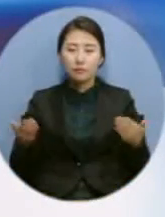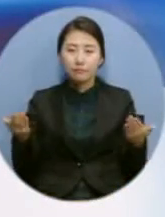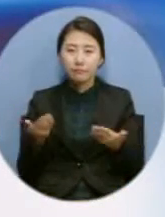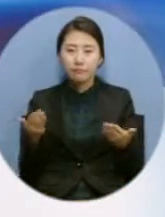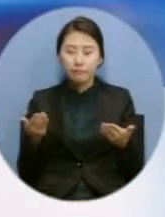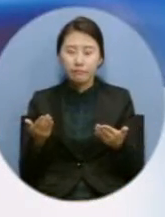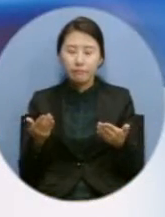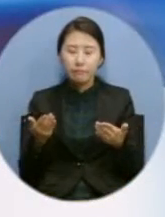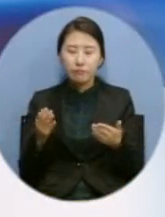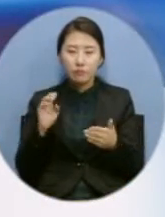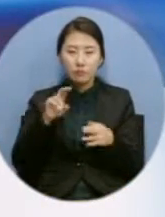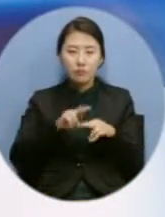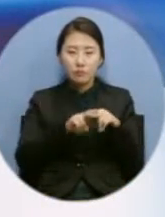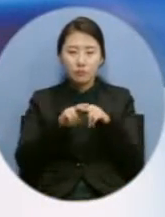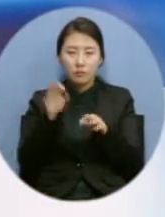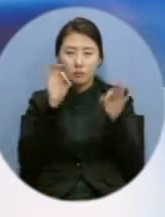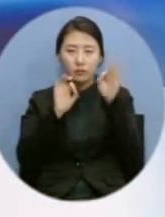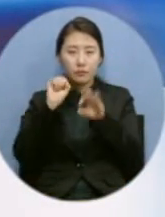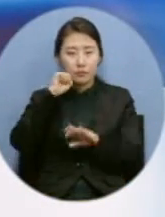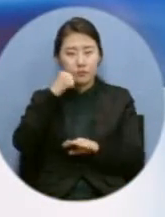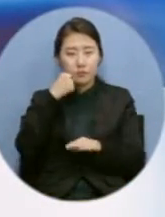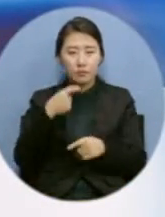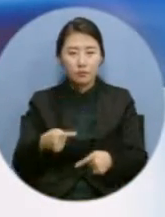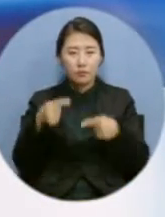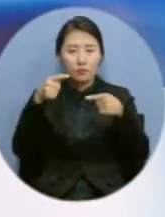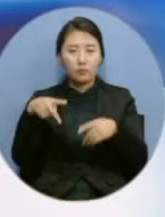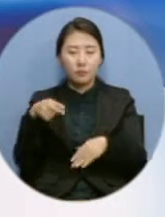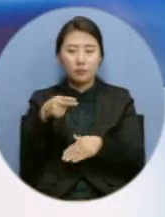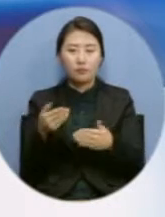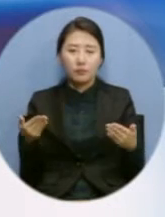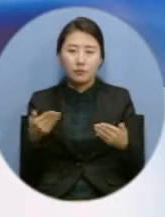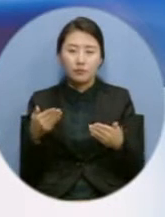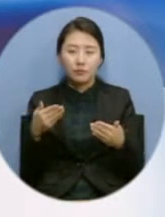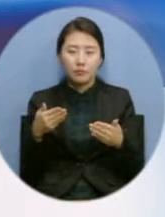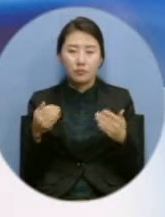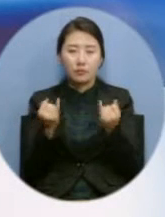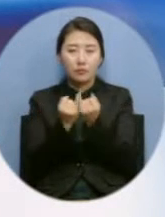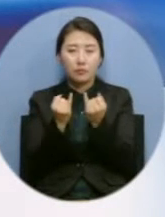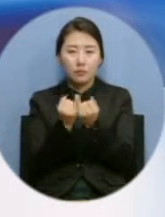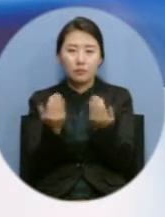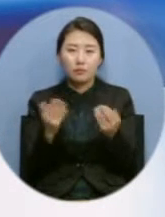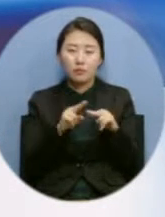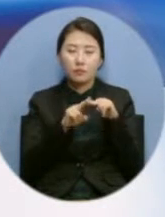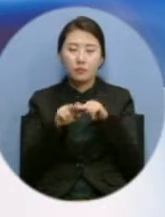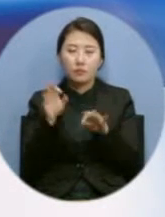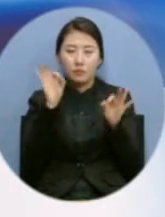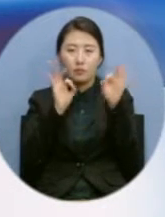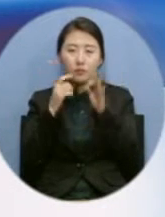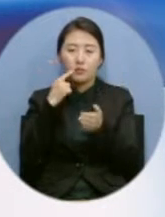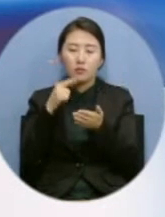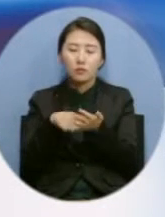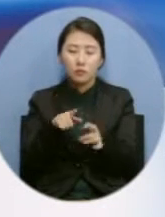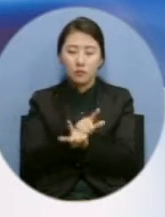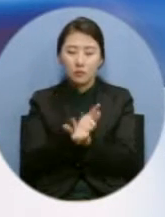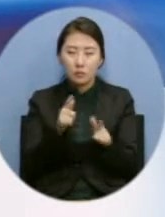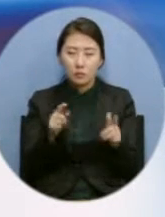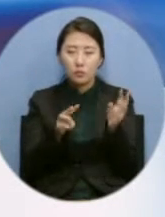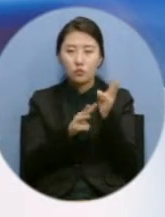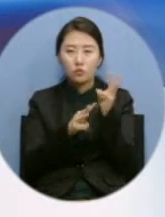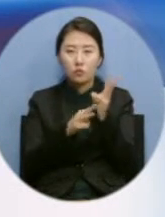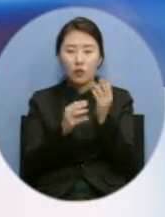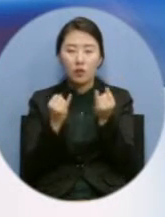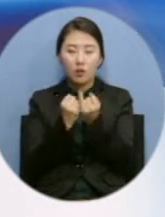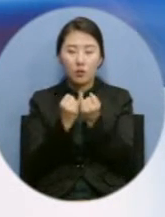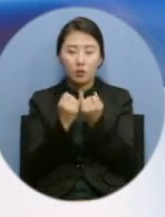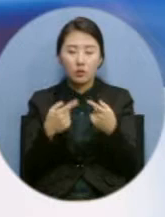취업난이 심각한 요즘, 특히 경력 단절 여성이나 전업주부들의 일자리 찾기란 여간 쉽지 않은 일인데요. 중랑구의